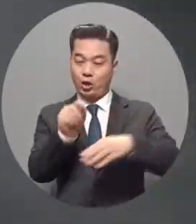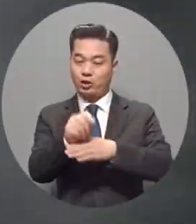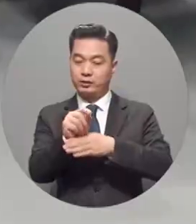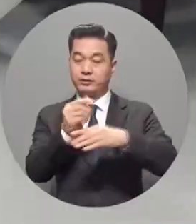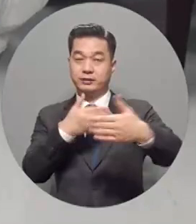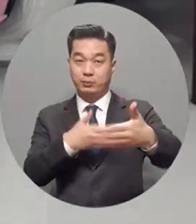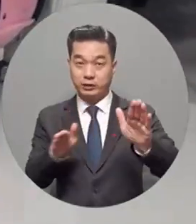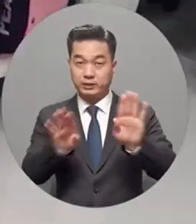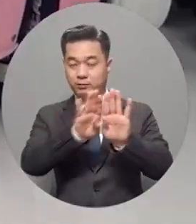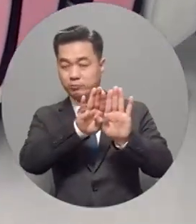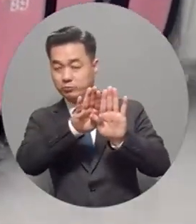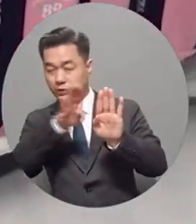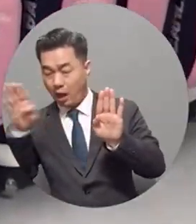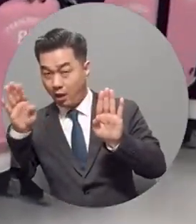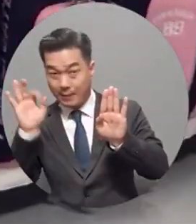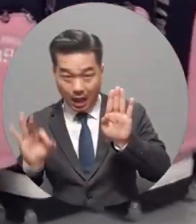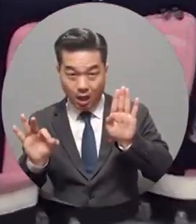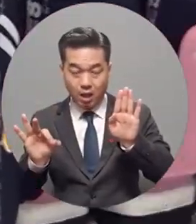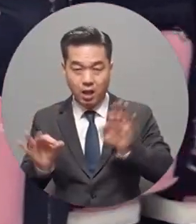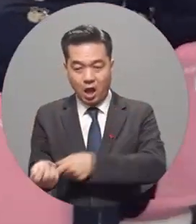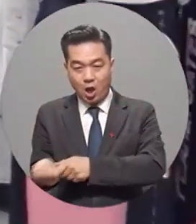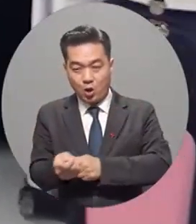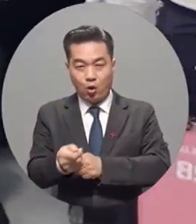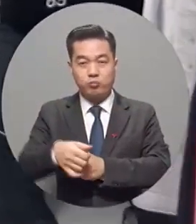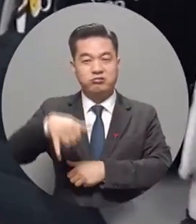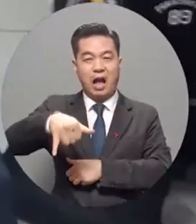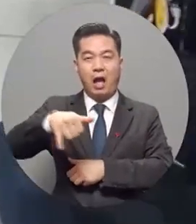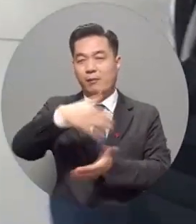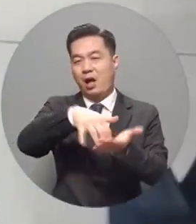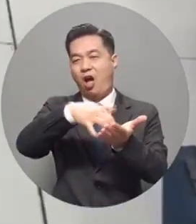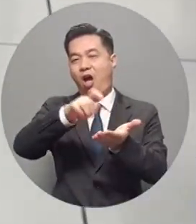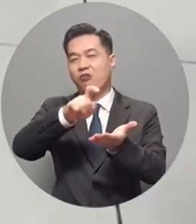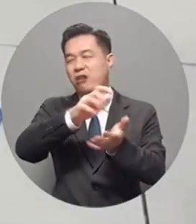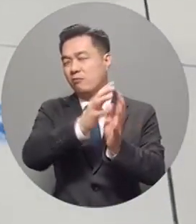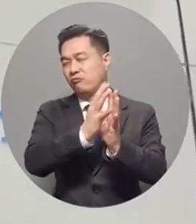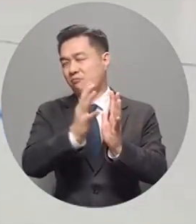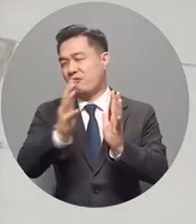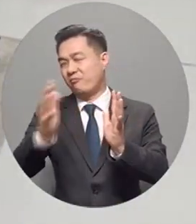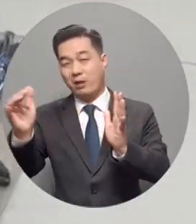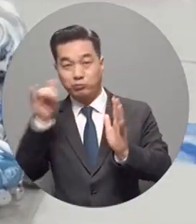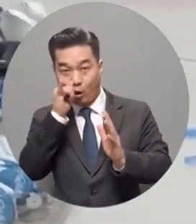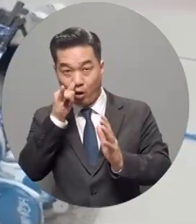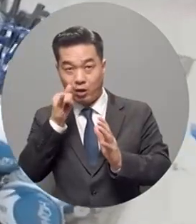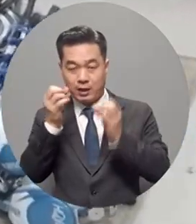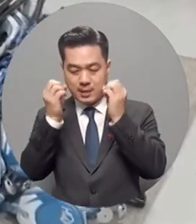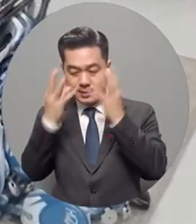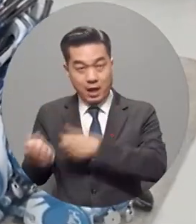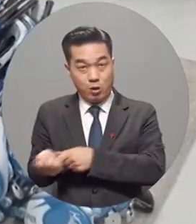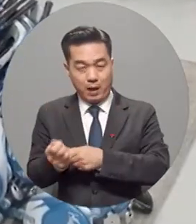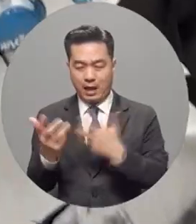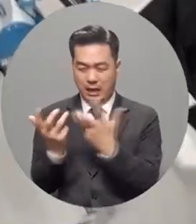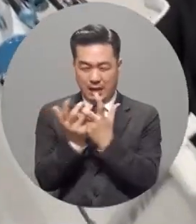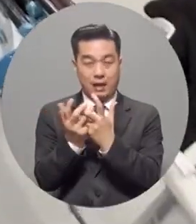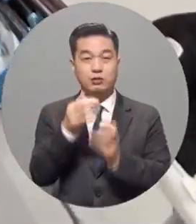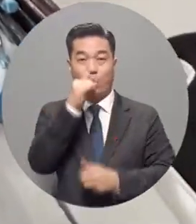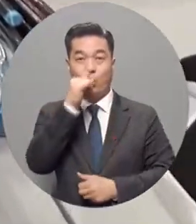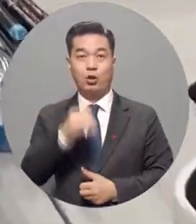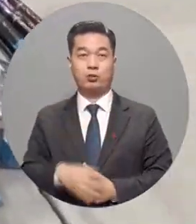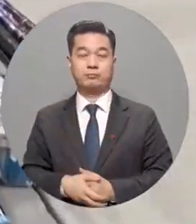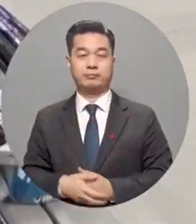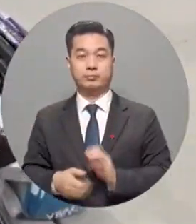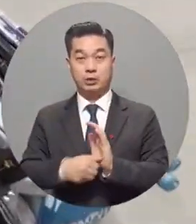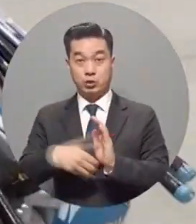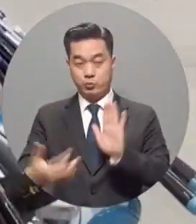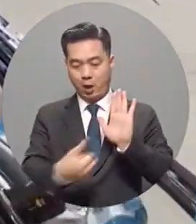문을 열고 들어가자 골프 가방 수십개가 보관되 있습니다 안에는 새 골프 체들이 가득합니다 유명 브랜드 로고가